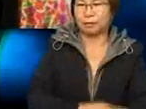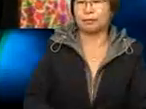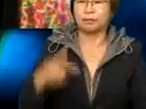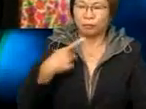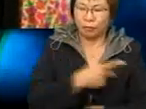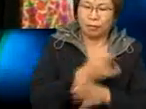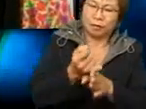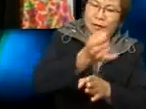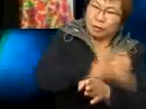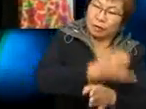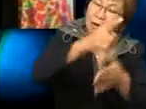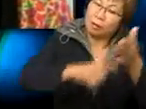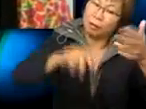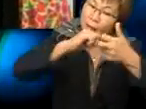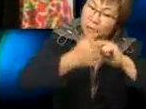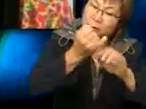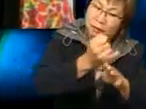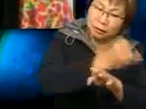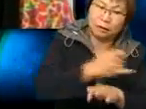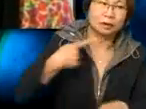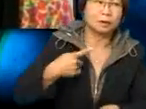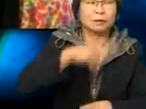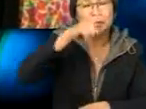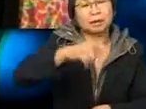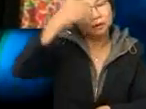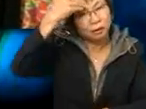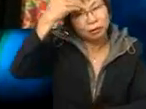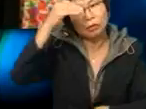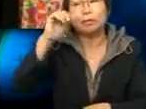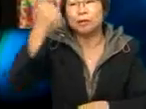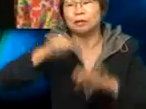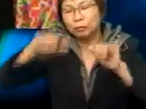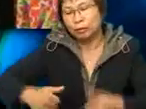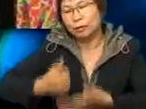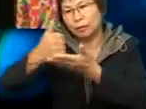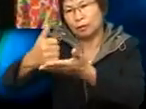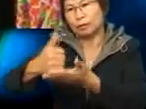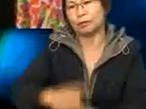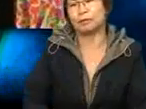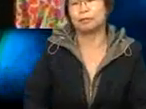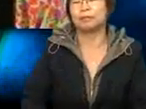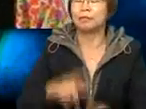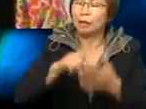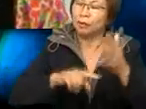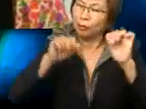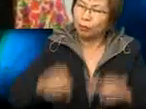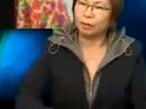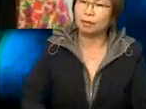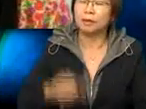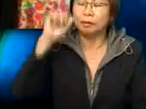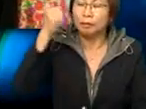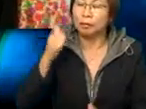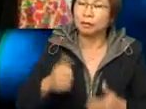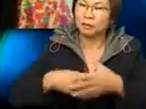ni berjiran. Apa masalah jiran, kita kena ambil tahu. Makcik ni boleh bantu apa yang patut saja. Okey, makcik nak keluar